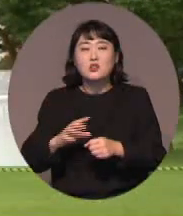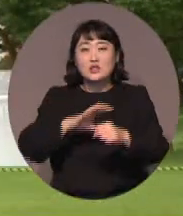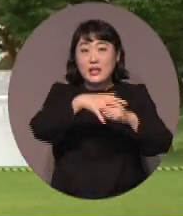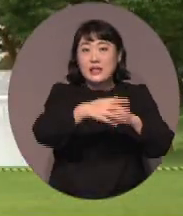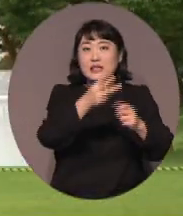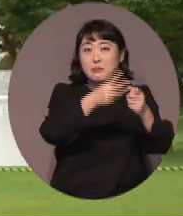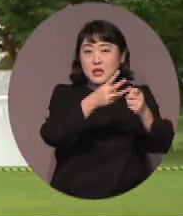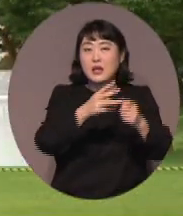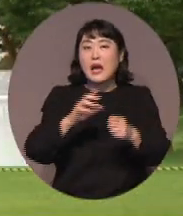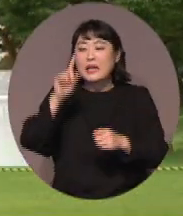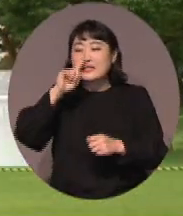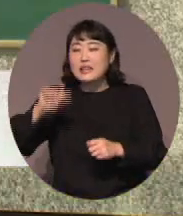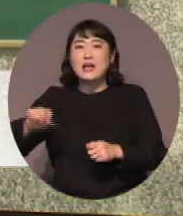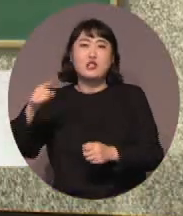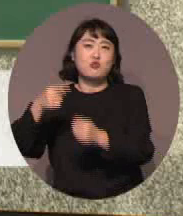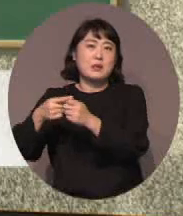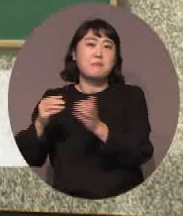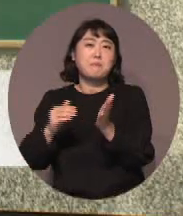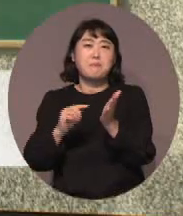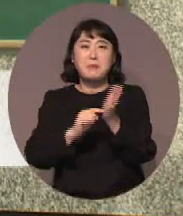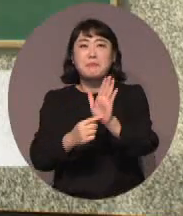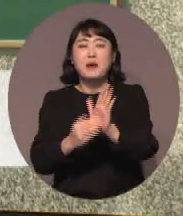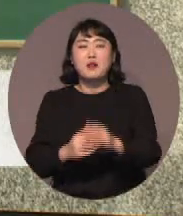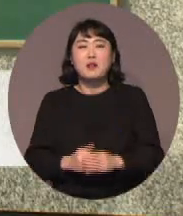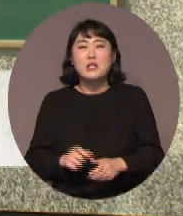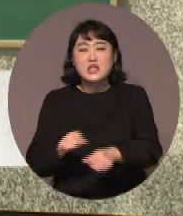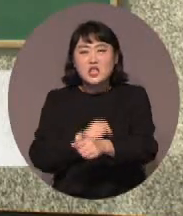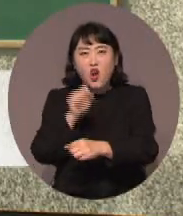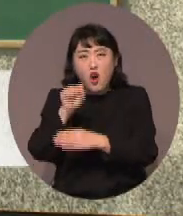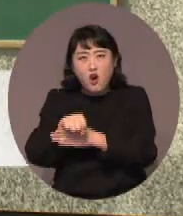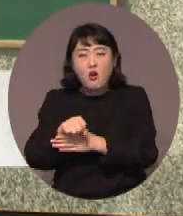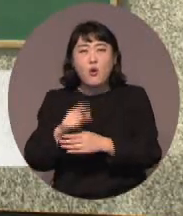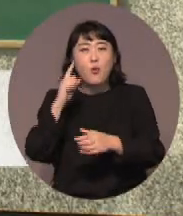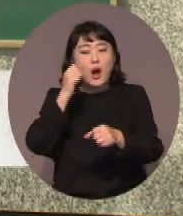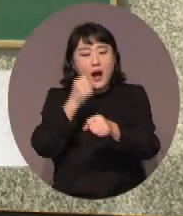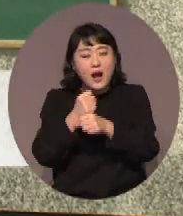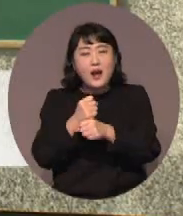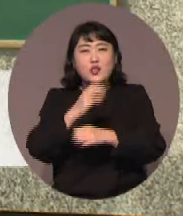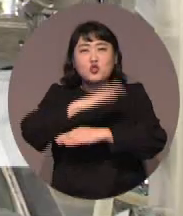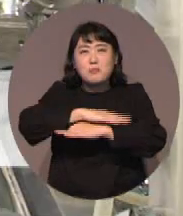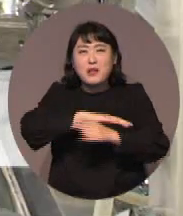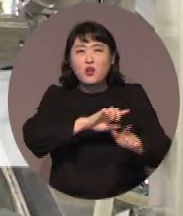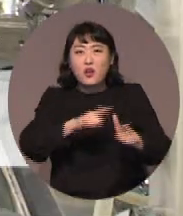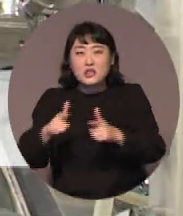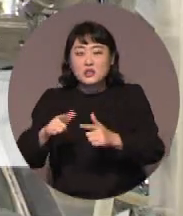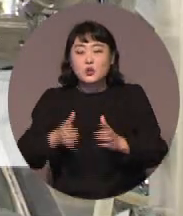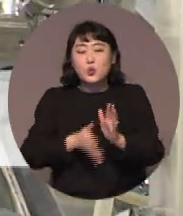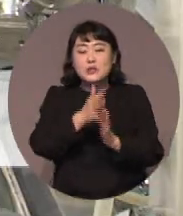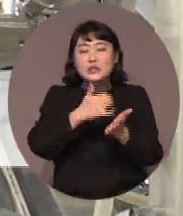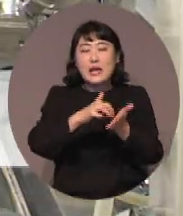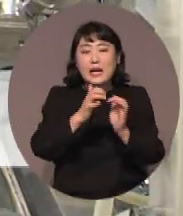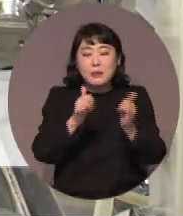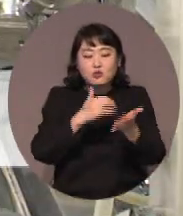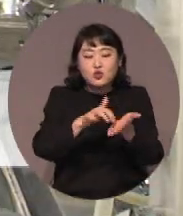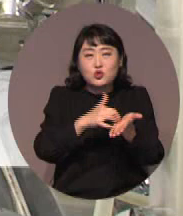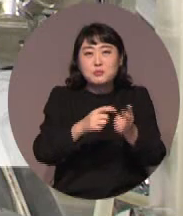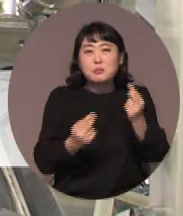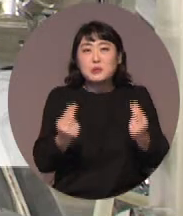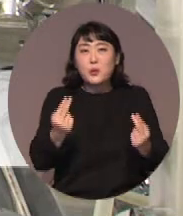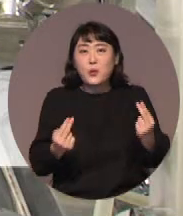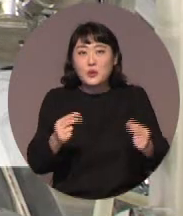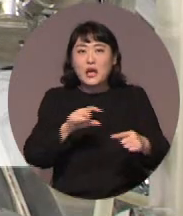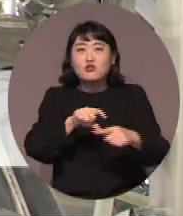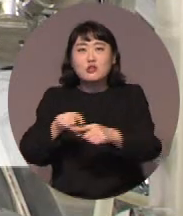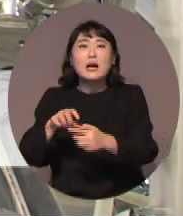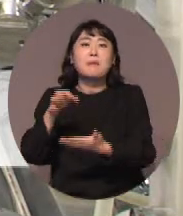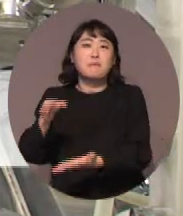기록했습니다 과학기술집약들은 특허와 과학 출판 점유율 합을 도시 인구로 나눈 값으로 대전은 영국